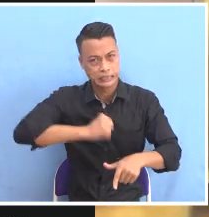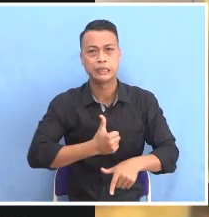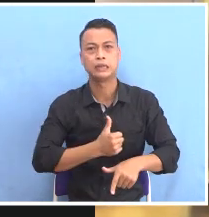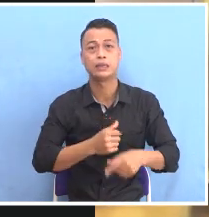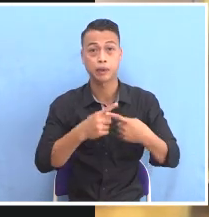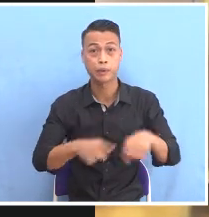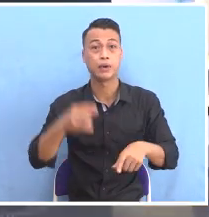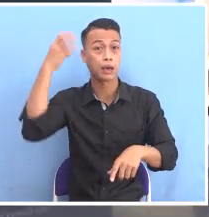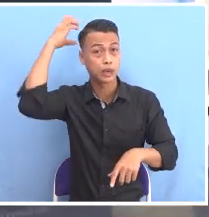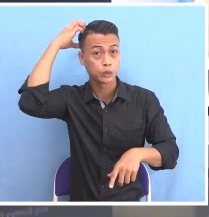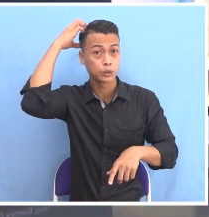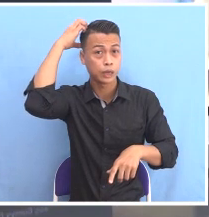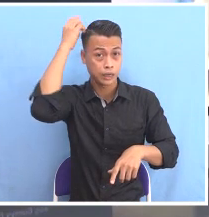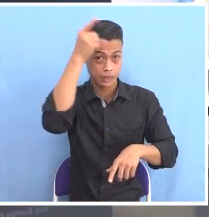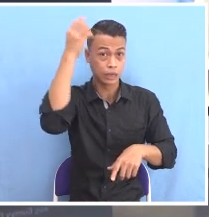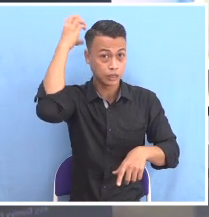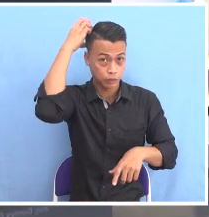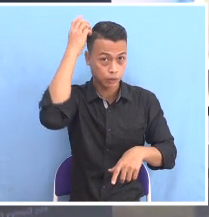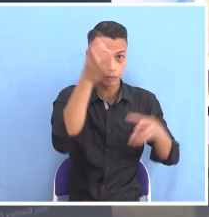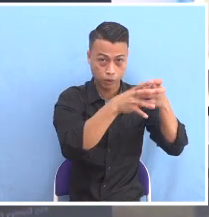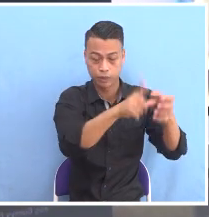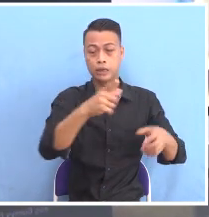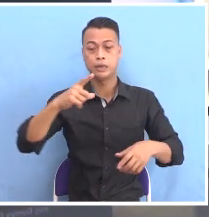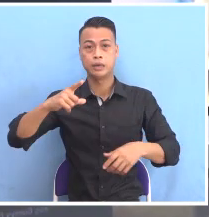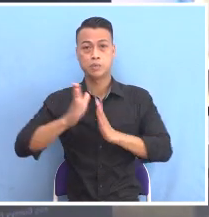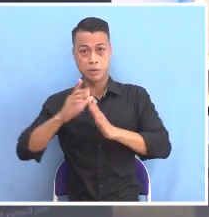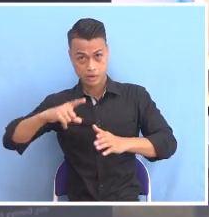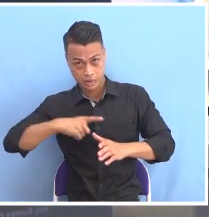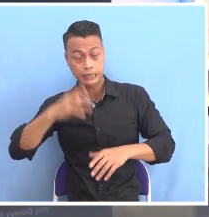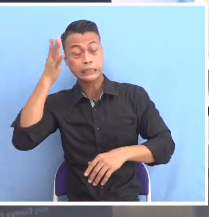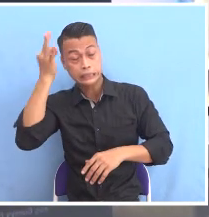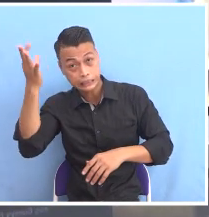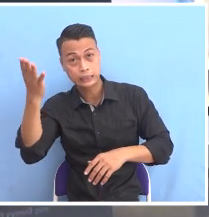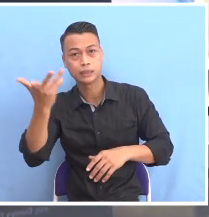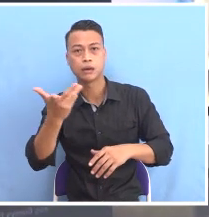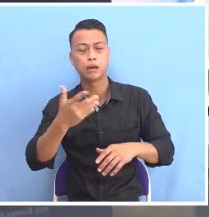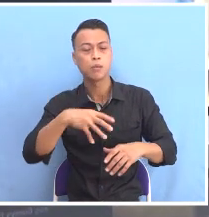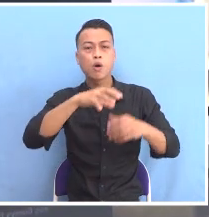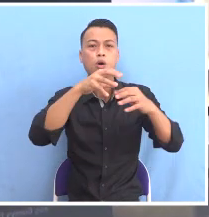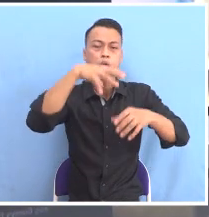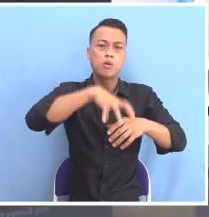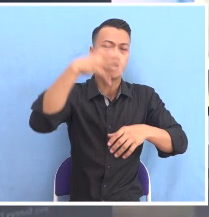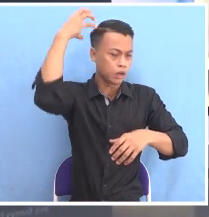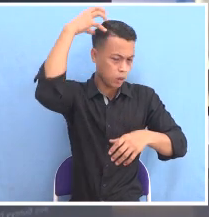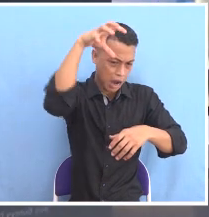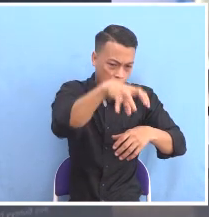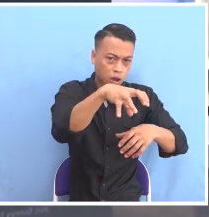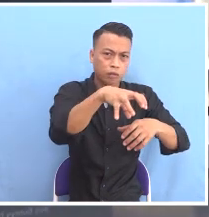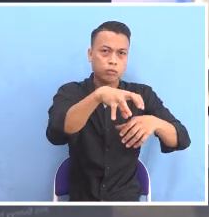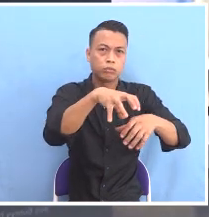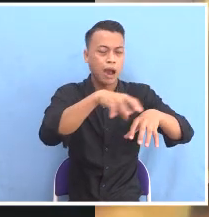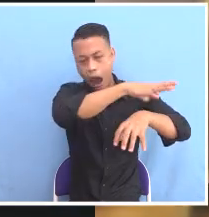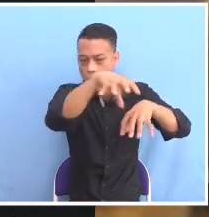ပုံစံဘက်ကစဉ်းစားတယ်။အဲ့တော့ကျွန်တော်ကပြောတဲ့လက်နက်ကင်တက်ပြဿနာကိုဖြေရှင်းဖို့ဆိုလို့ရှိရင်ကျွန်တော်တို့ပြည်တော်စုနဲ့ပတ်သက်တဲ့ပြ